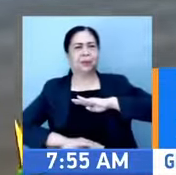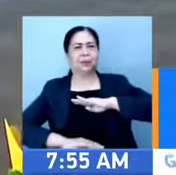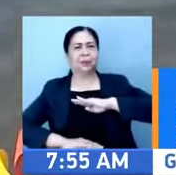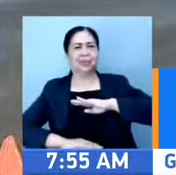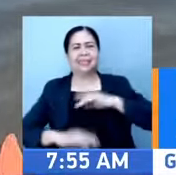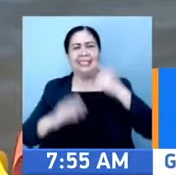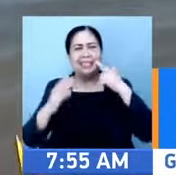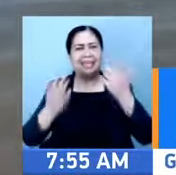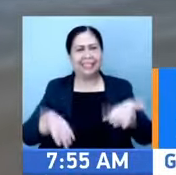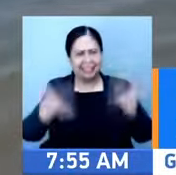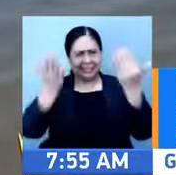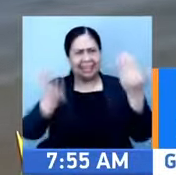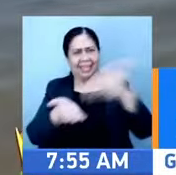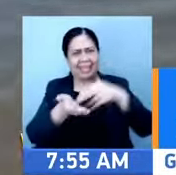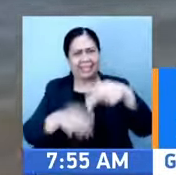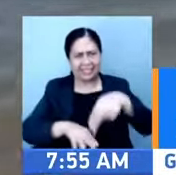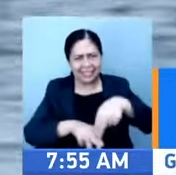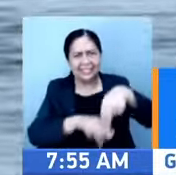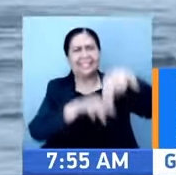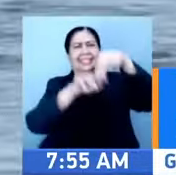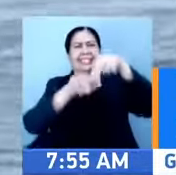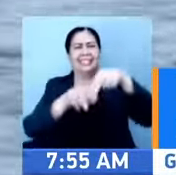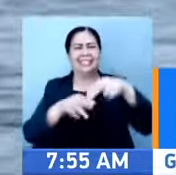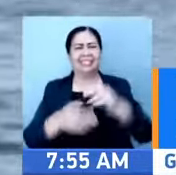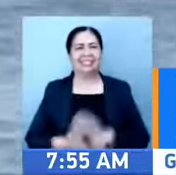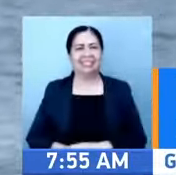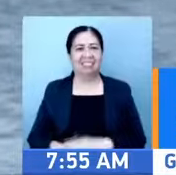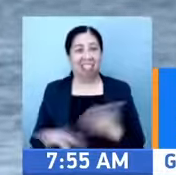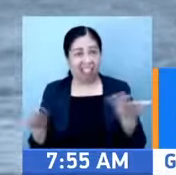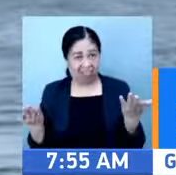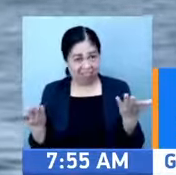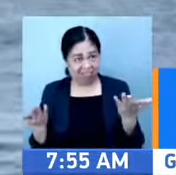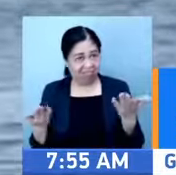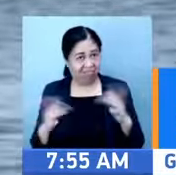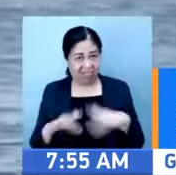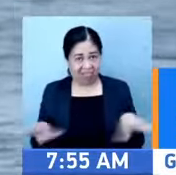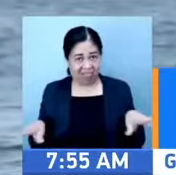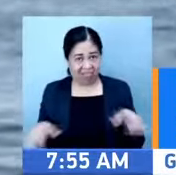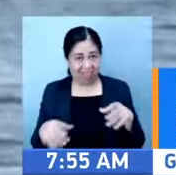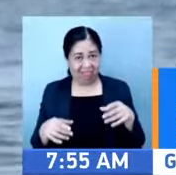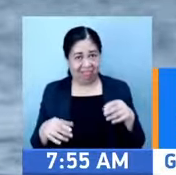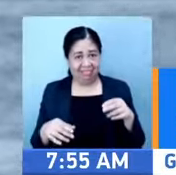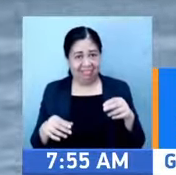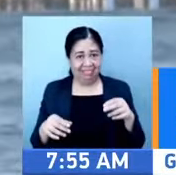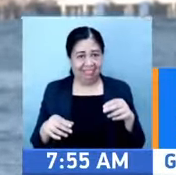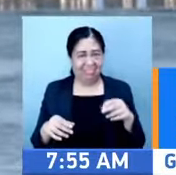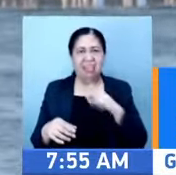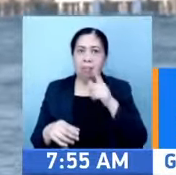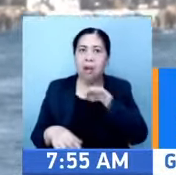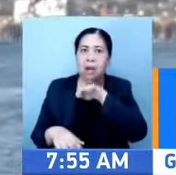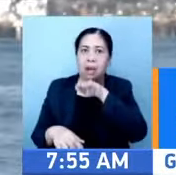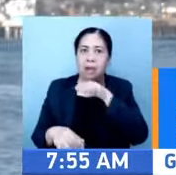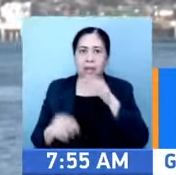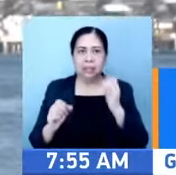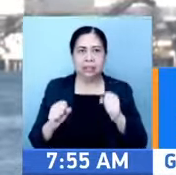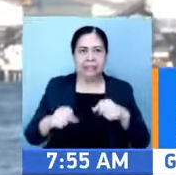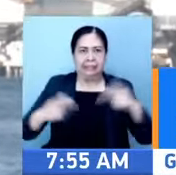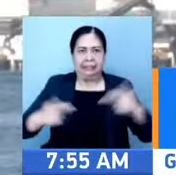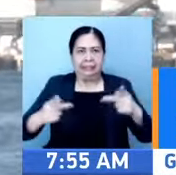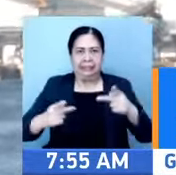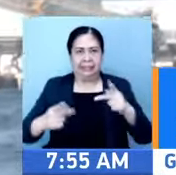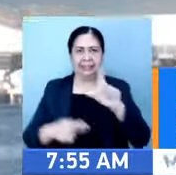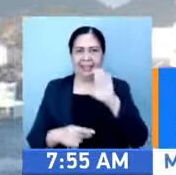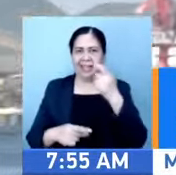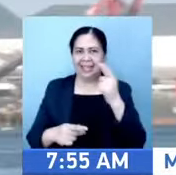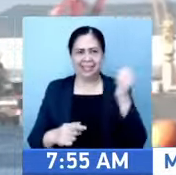ulit! Ibigay mo na lahat! Wala na. Bumagsak na siya. Pero nakakapagod siya kasi sobrang sakit niya sa hita, masakit sa likod, masakit